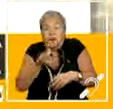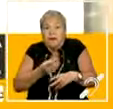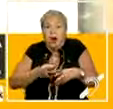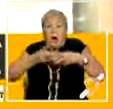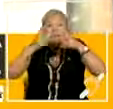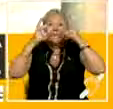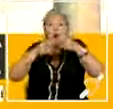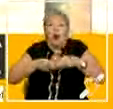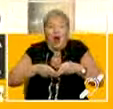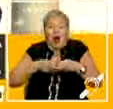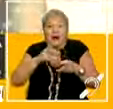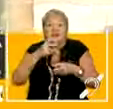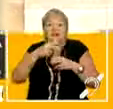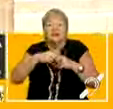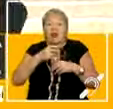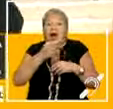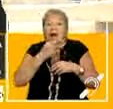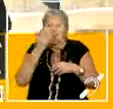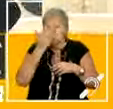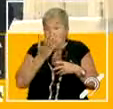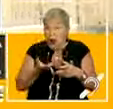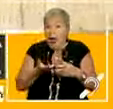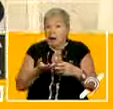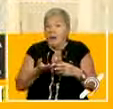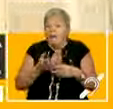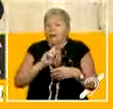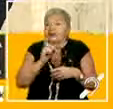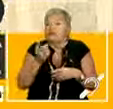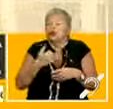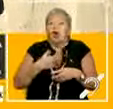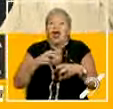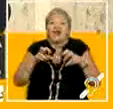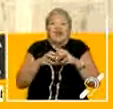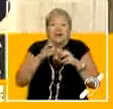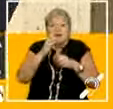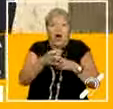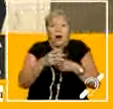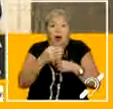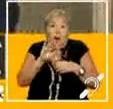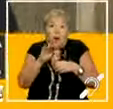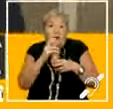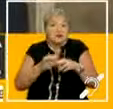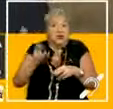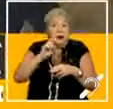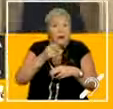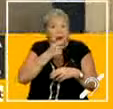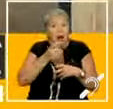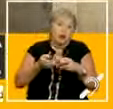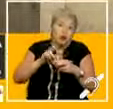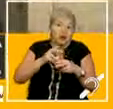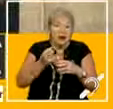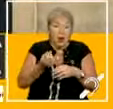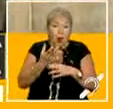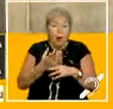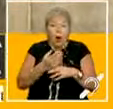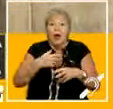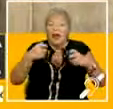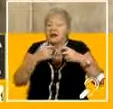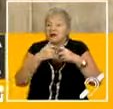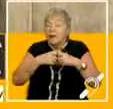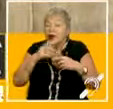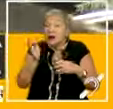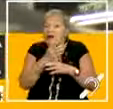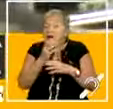a finalului acestui an școlar și nici de o înghețare, cu atât mai puțin. De asemenea, și examenele naționale,